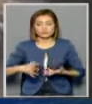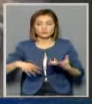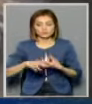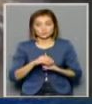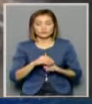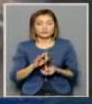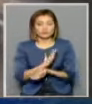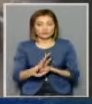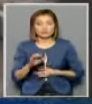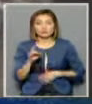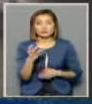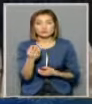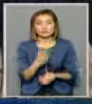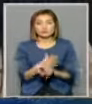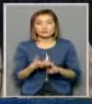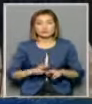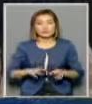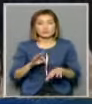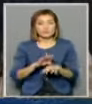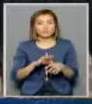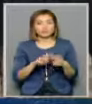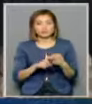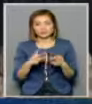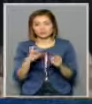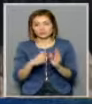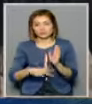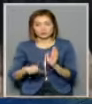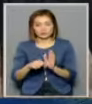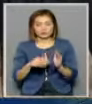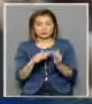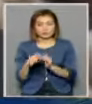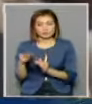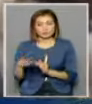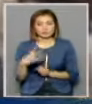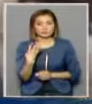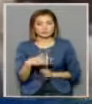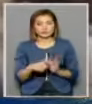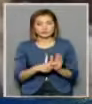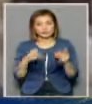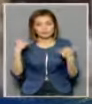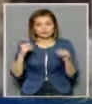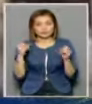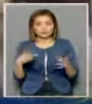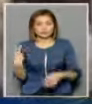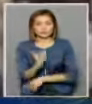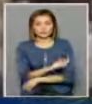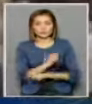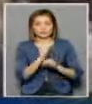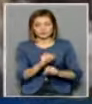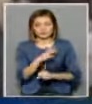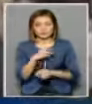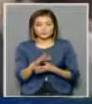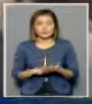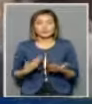да тегін. Сонымен қатар осы кеселге қарсы 386 үйдің 2047 басына арна екпе егілді.